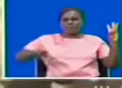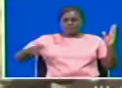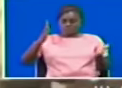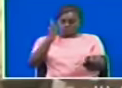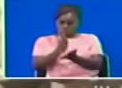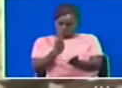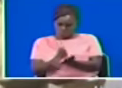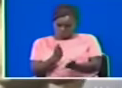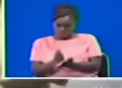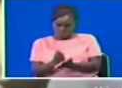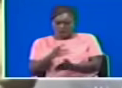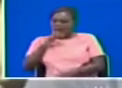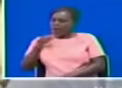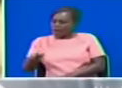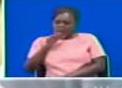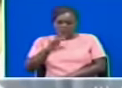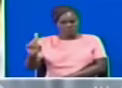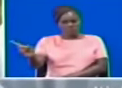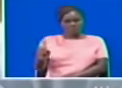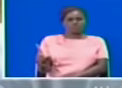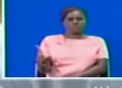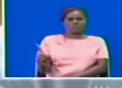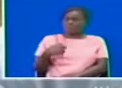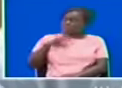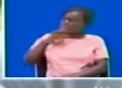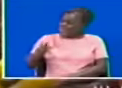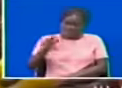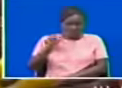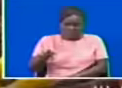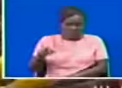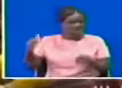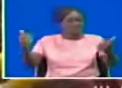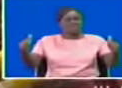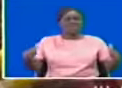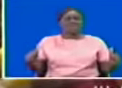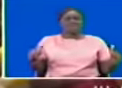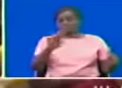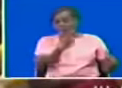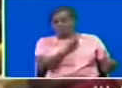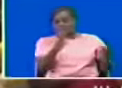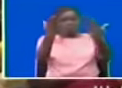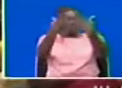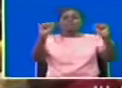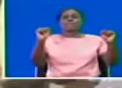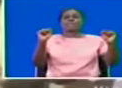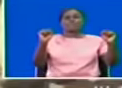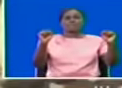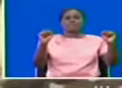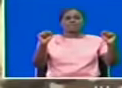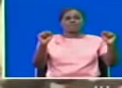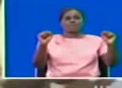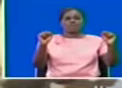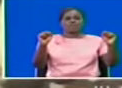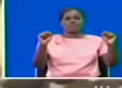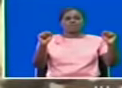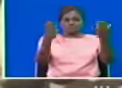Ukweli si matusi. Mimi hakuna siku hata moja tamtusi rais wetu. Maana yule rais wetu. Uenze, usienze,